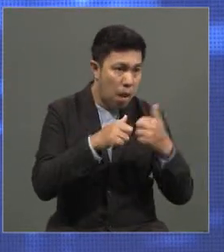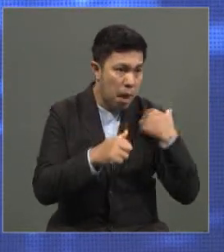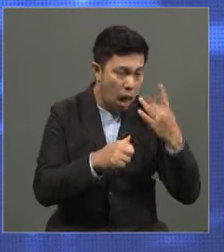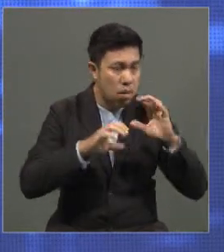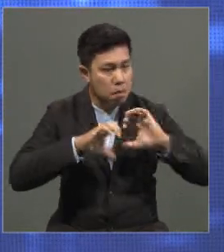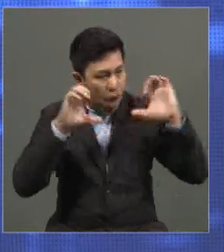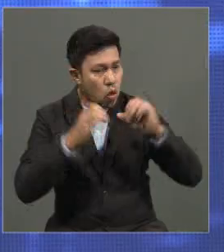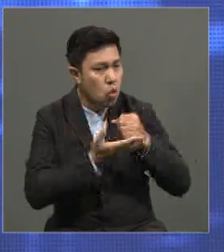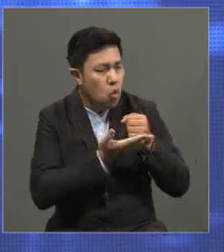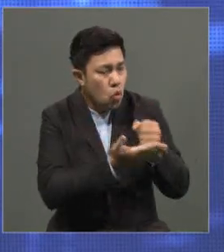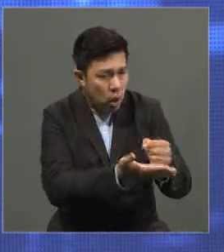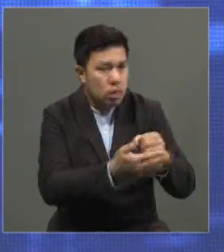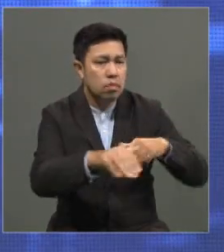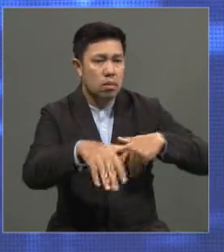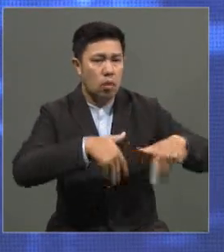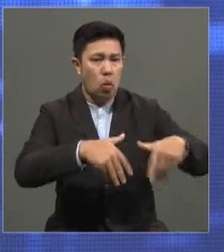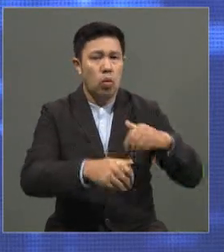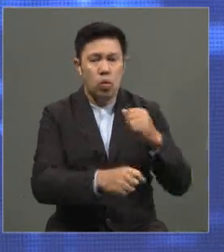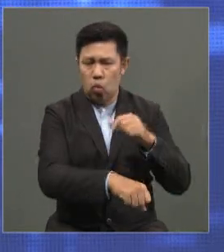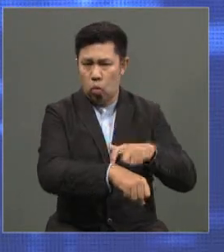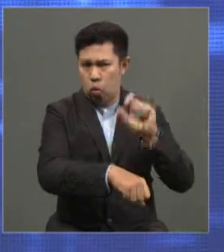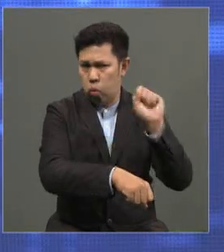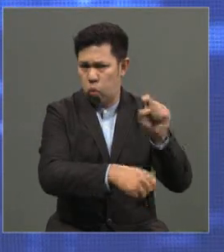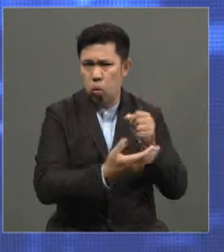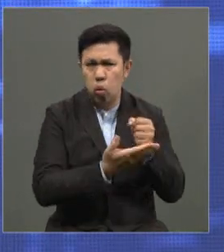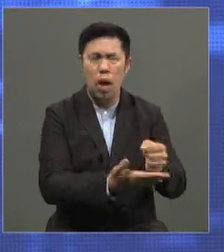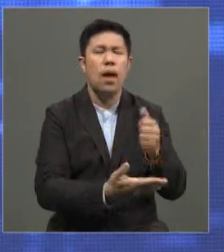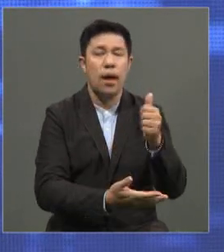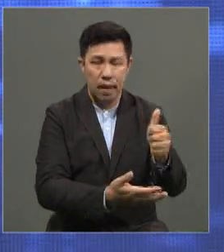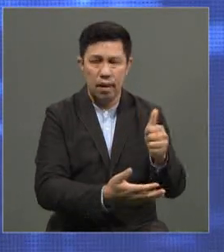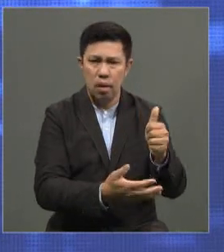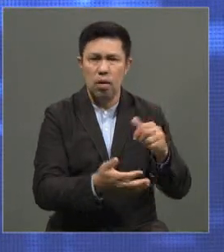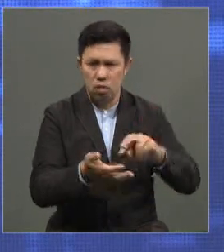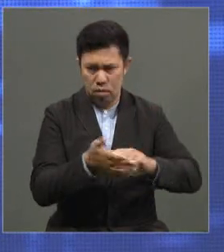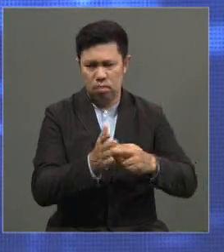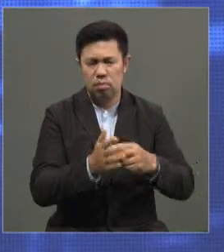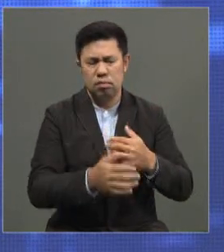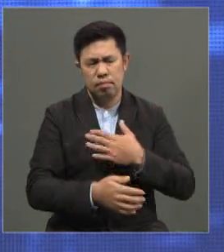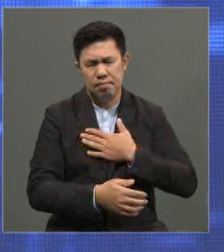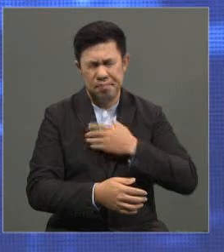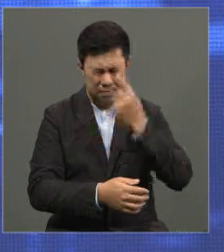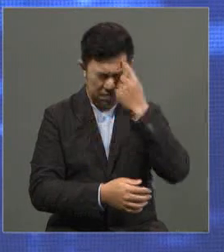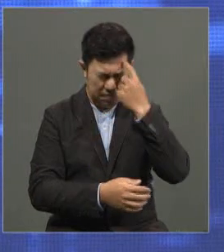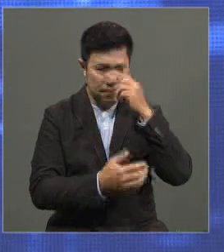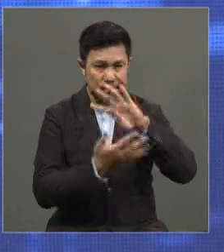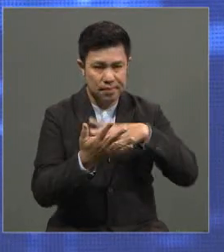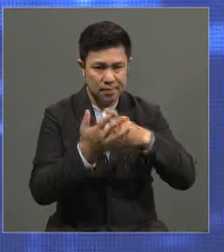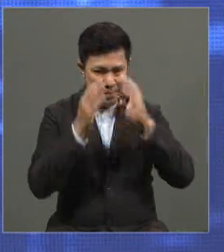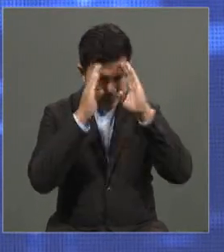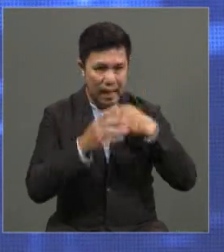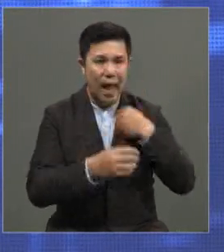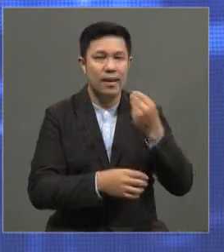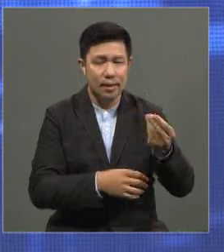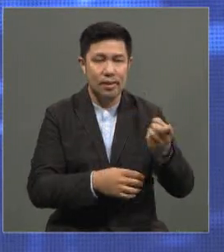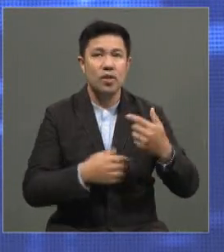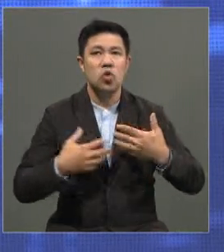ฐก็สามารถที่จะช่วยเหลือประชาชนได้อย่างทันท่วงทีนะคะอันนี้ก็คือสิ่งที่เราก็ตั้งใจว่าอยากให้มันเป็นอย่างนั้นนะค